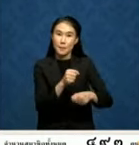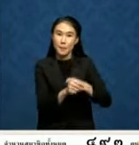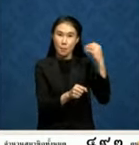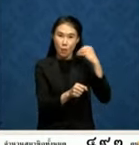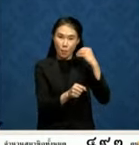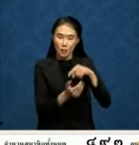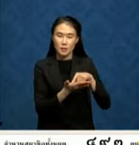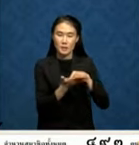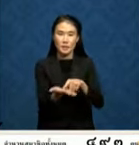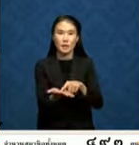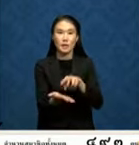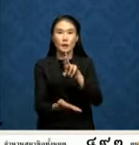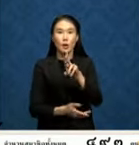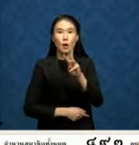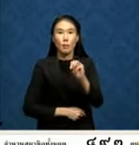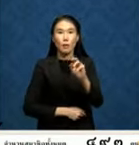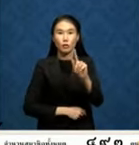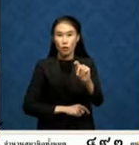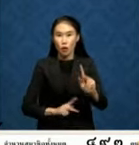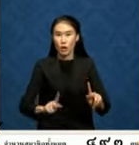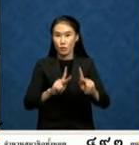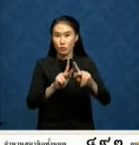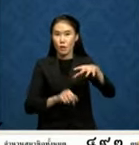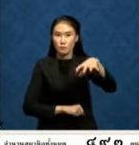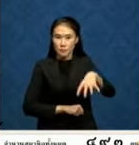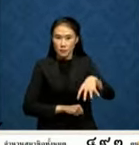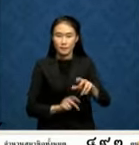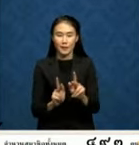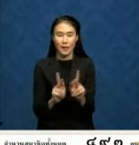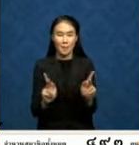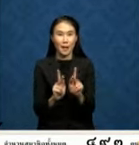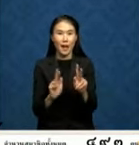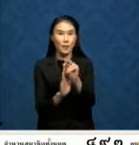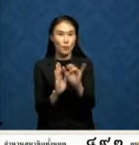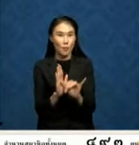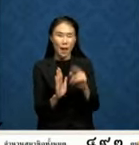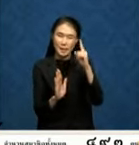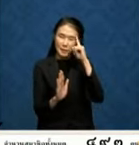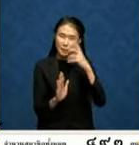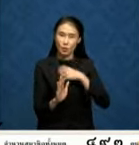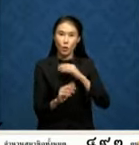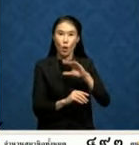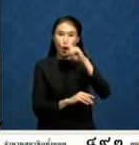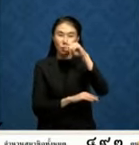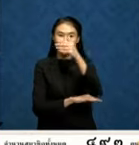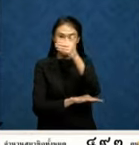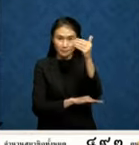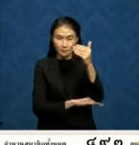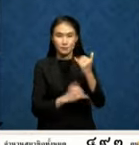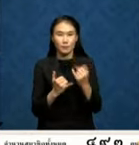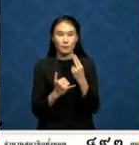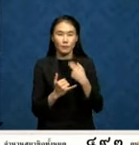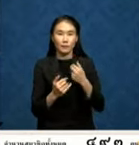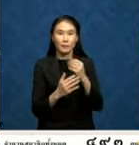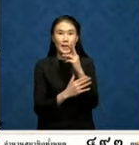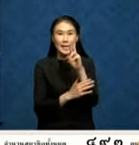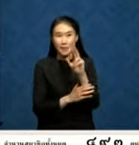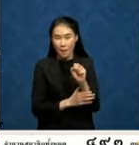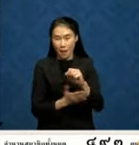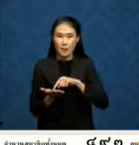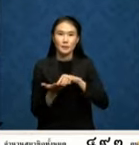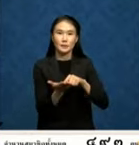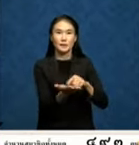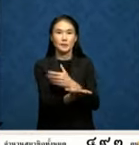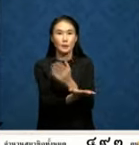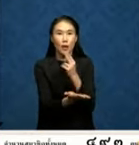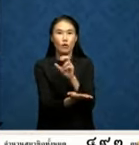ฐมนตรีว่าการกระทรวงพลังงานคณะกรรมการนโยบายพลังงานแห่งชาติคณะรัฐมนตรีสภาผู้แทนราษฎร